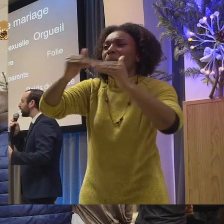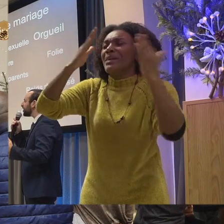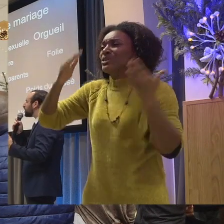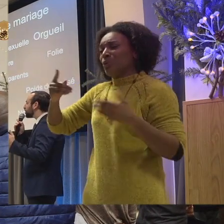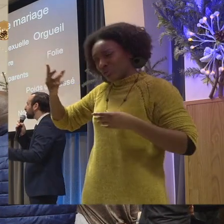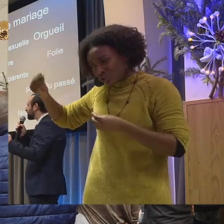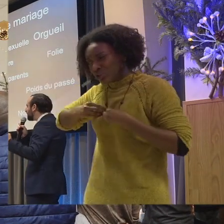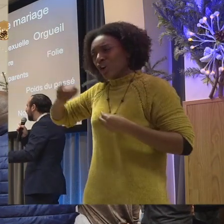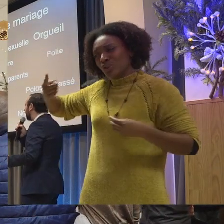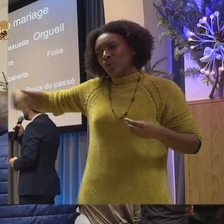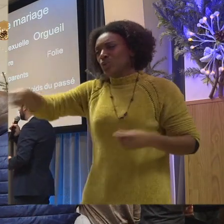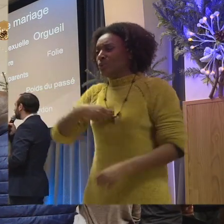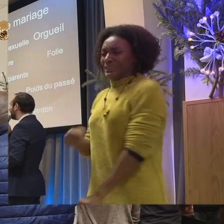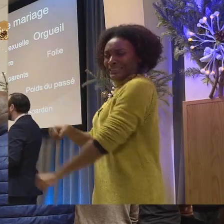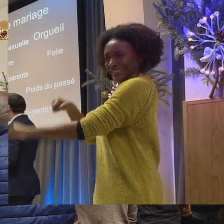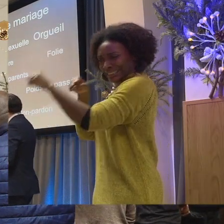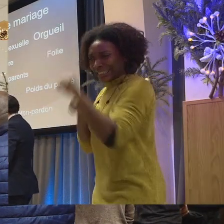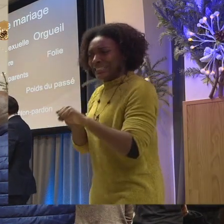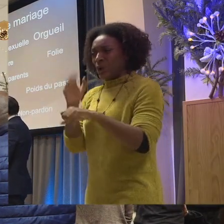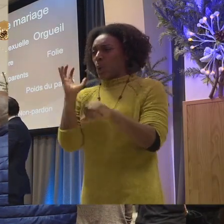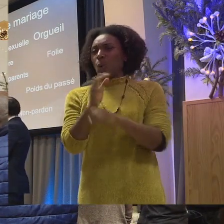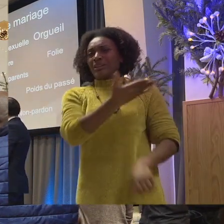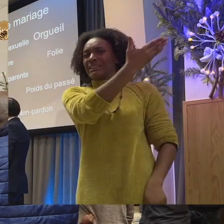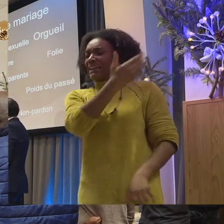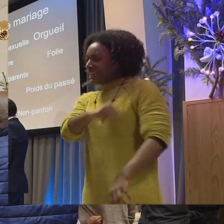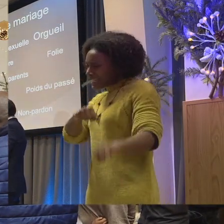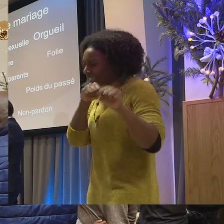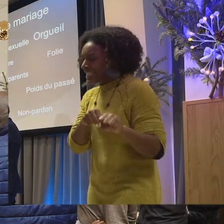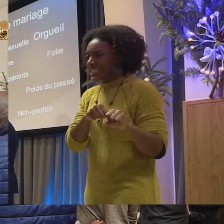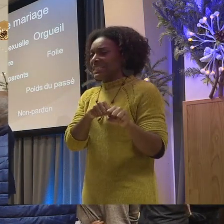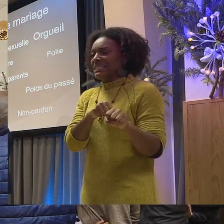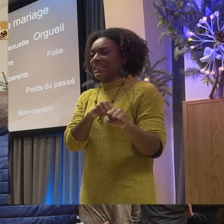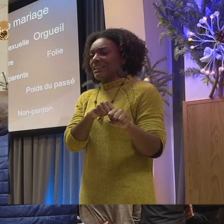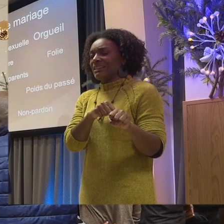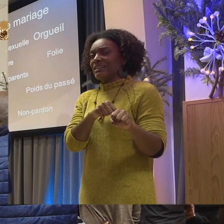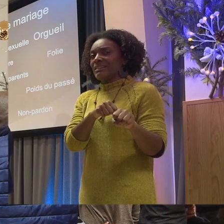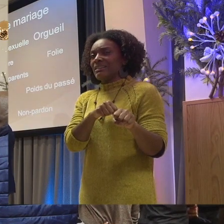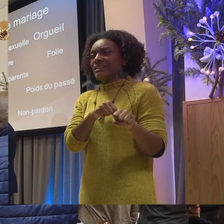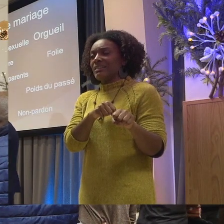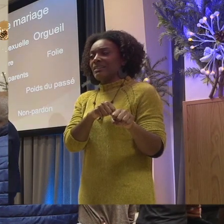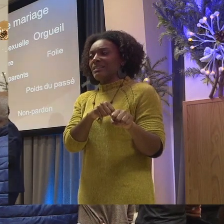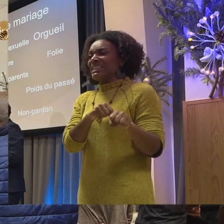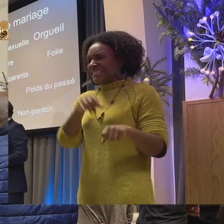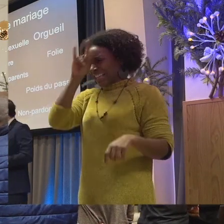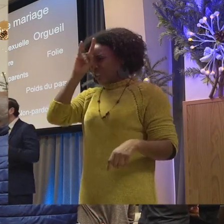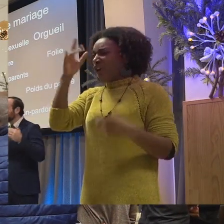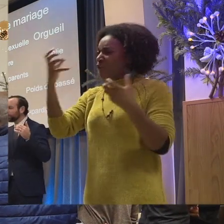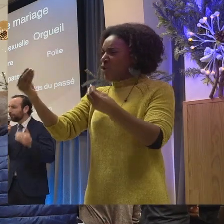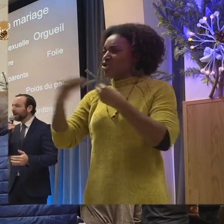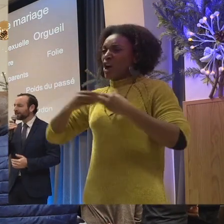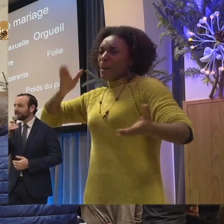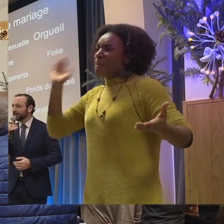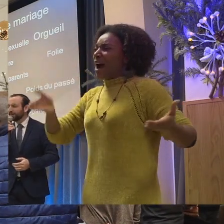résister quant à ces choses, Seigneur. Et si nous avons dit cela, c'est pour démasquer les œuvres de l'adversaire, afin